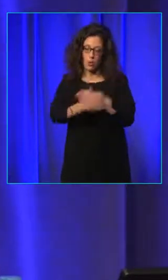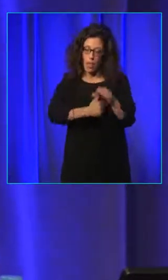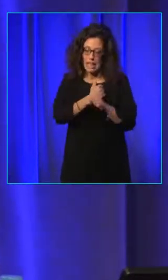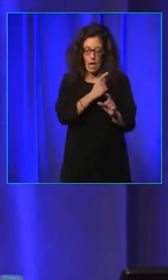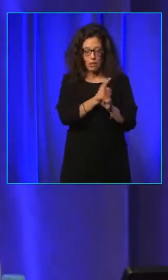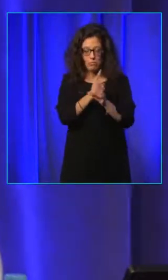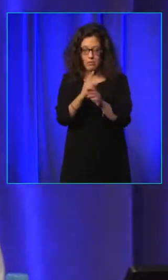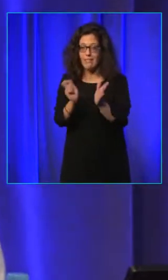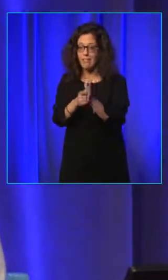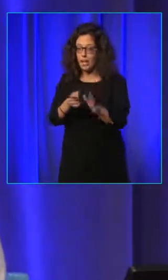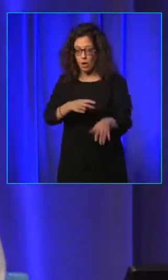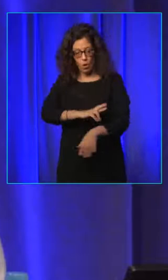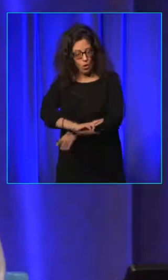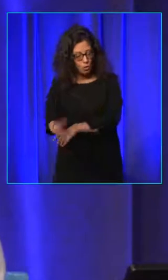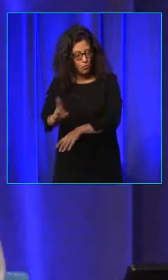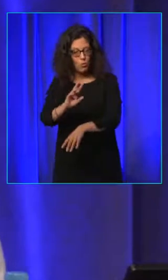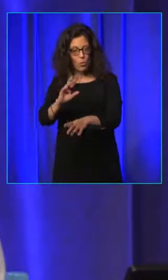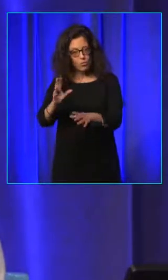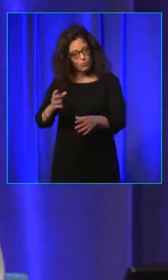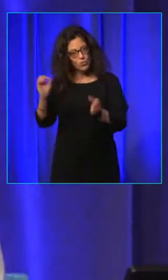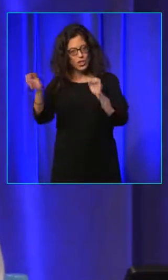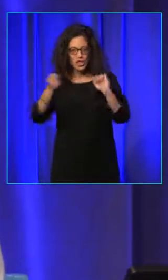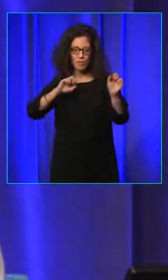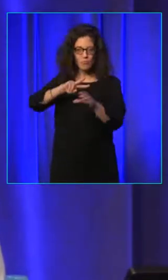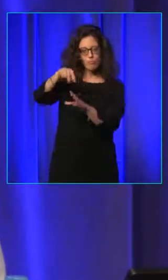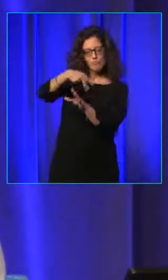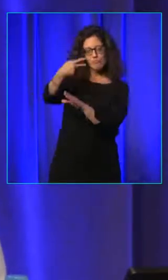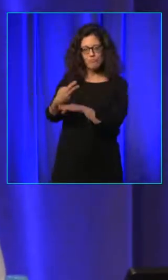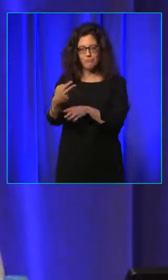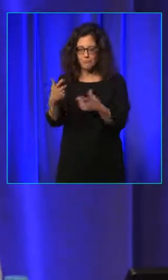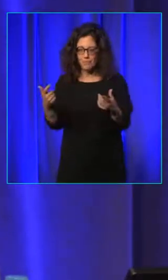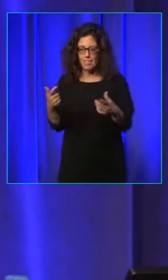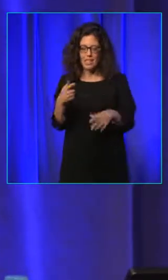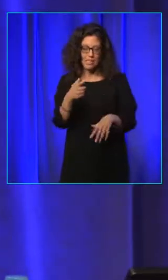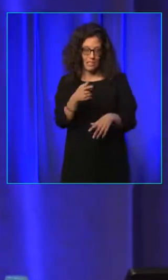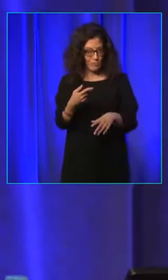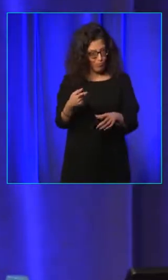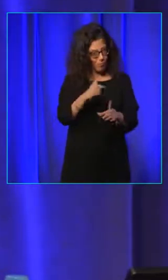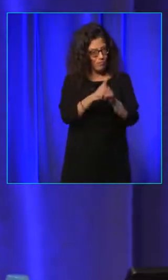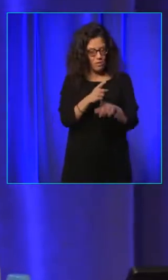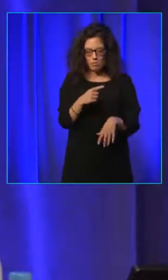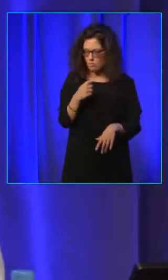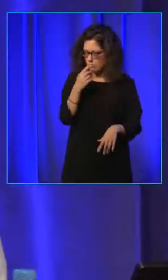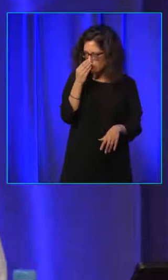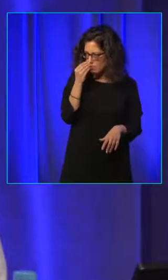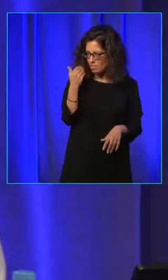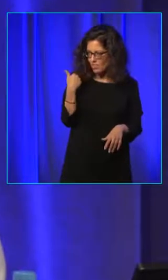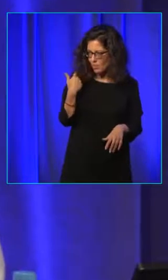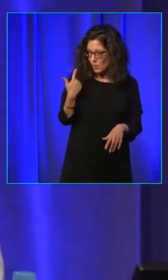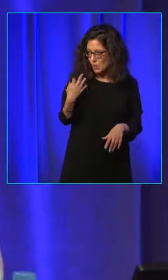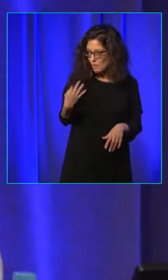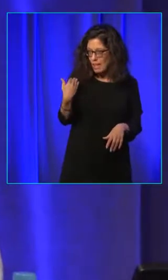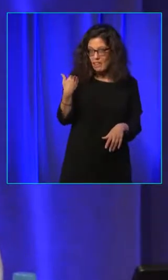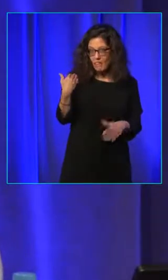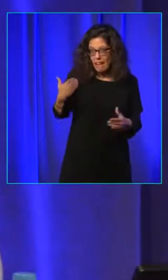elle a repris la gym, elle me dit, Claire, j'ai l'impression que ça fait que 15 jours que je me suis arrêtée.